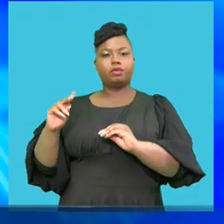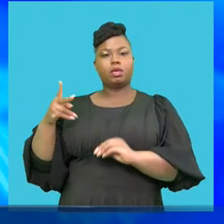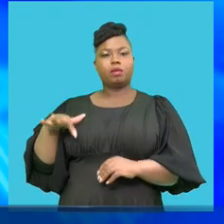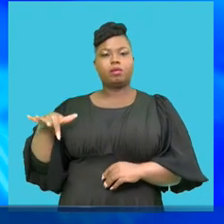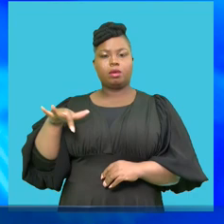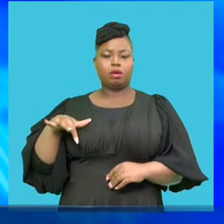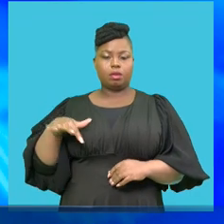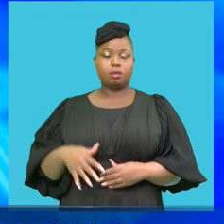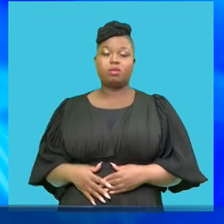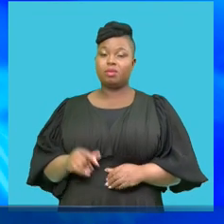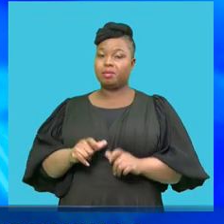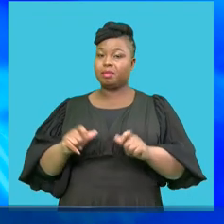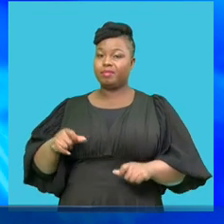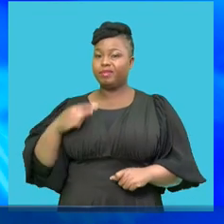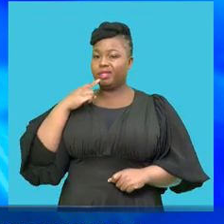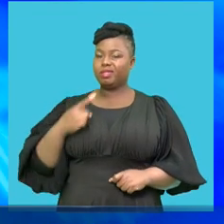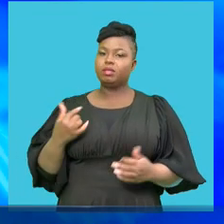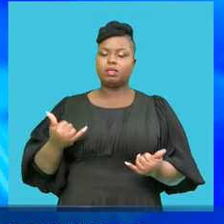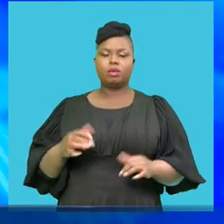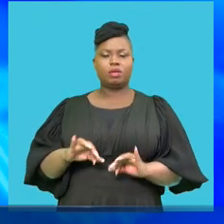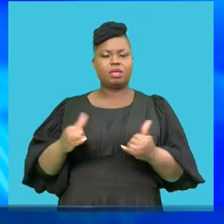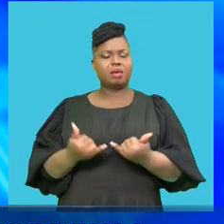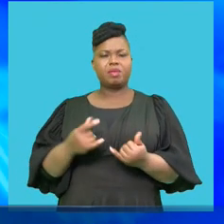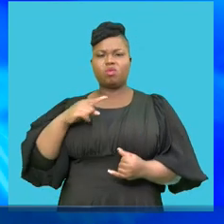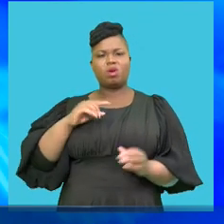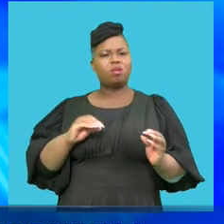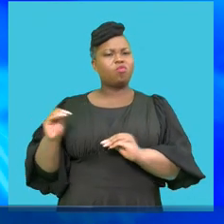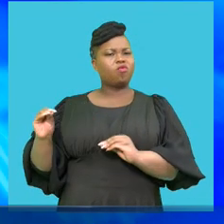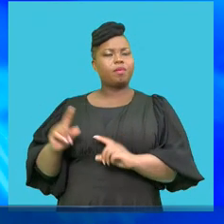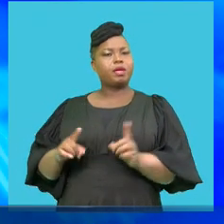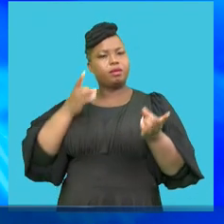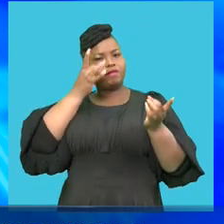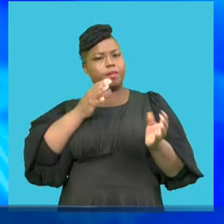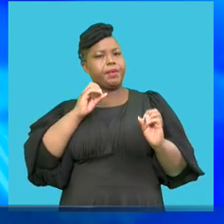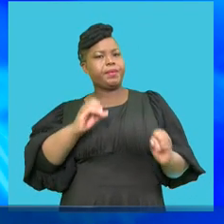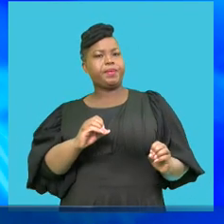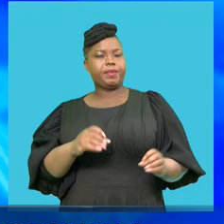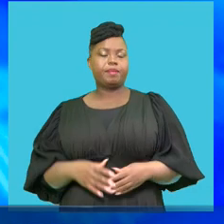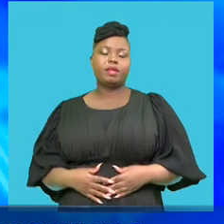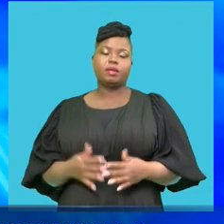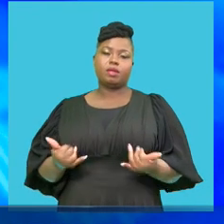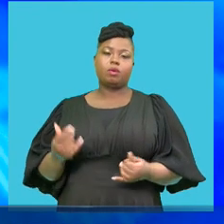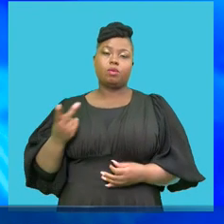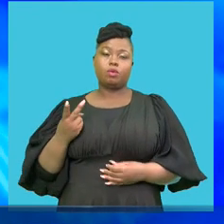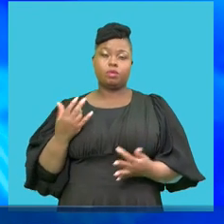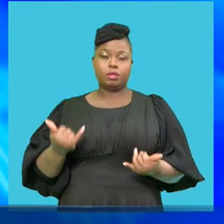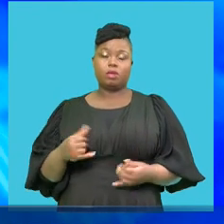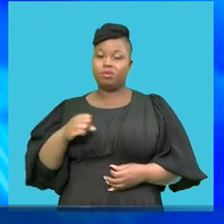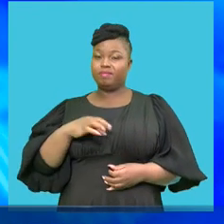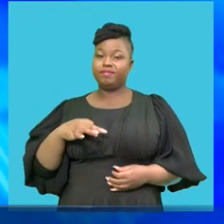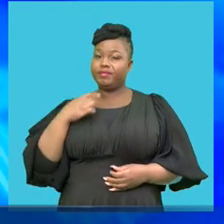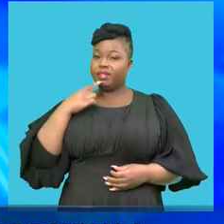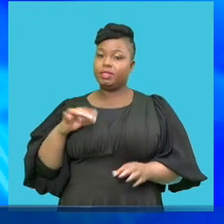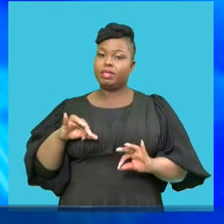yokusebenzela. Abasebenzi batyhola inkampani ngokufuduka ngaphandle kokubazisa kwaye ibashiye bexakekile. Okanti ke ngapha koko, ababasebenzi